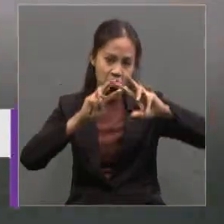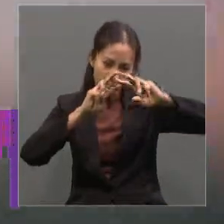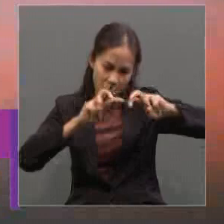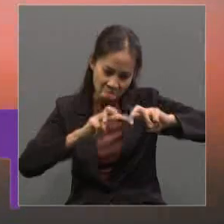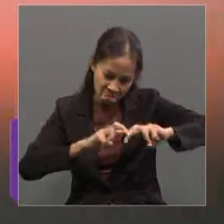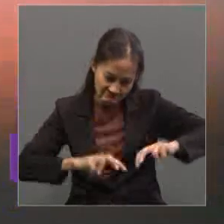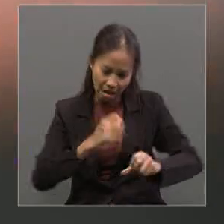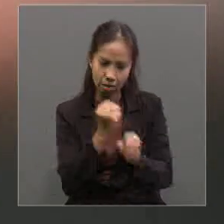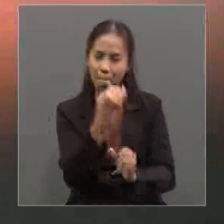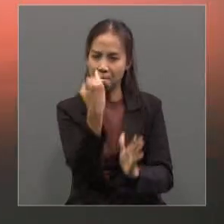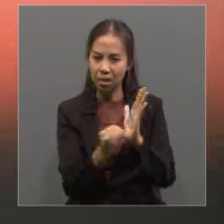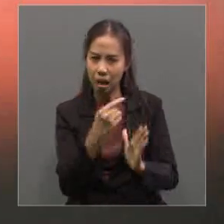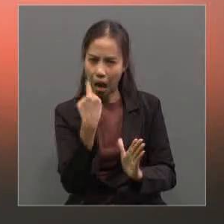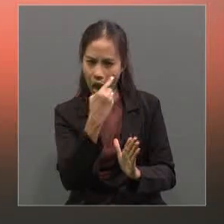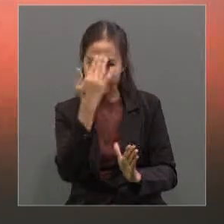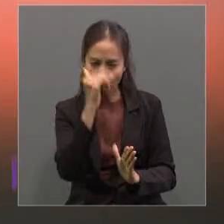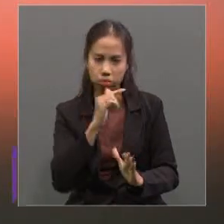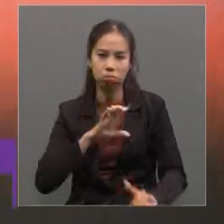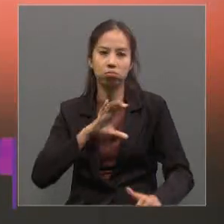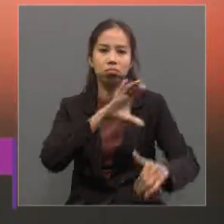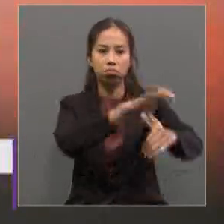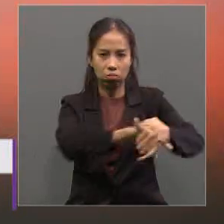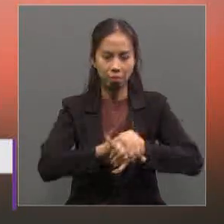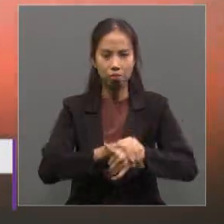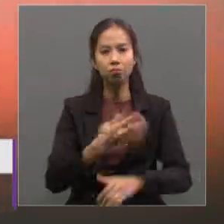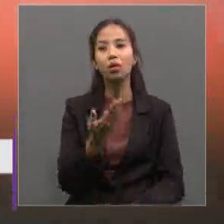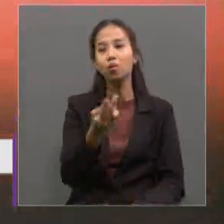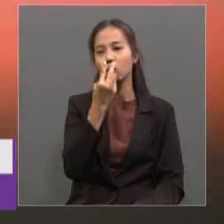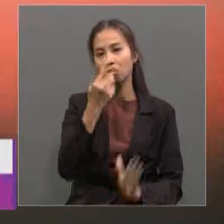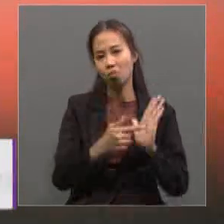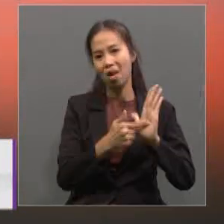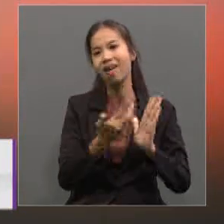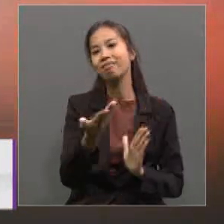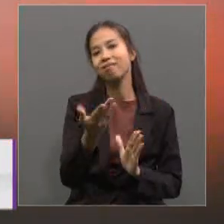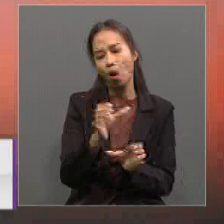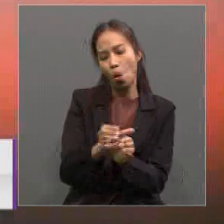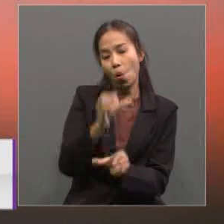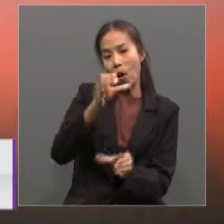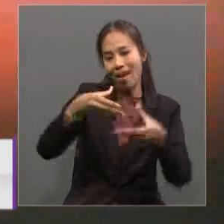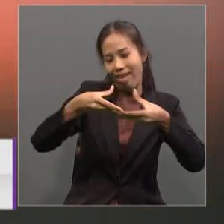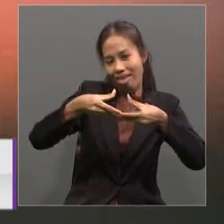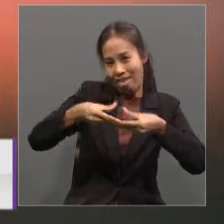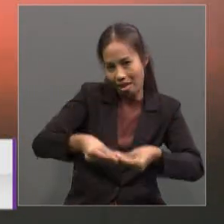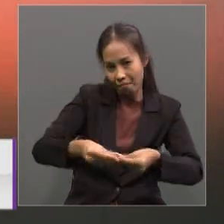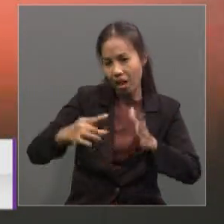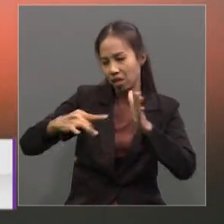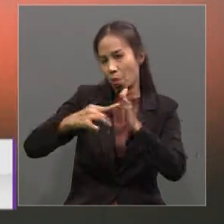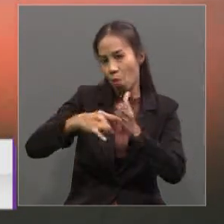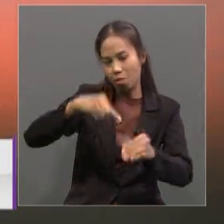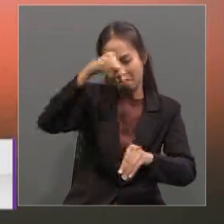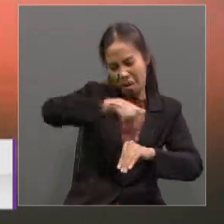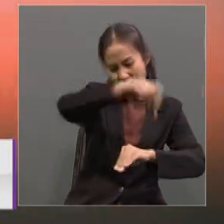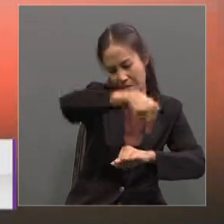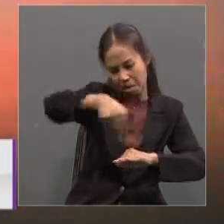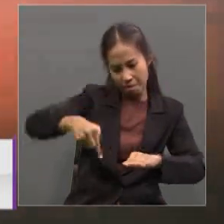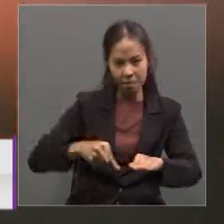ผู้กระทำความผิดเพื่อนำมาดำเนินคดีตามกฎหมายโดยเร็วเนี่ยลักษณะจะเป็นอย่างนี้นะเอาขวดพลาสติกมาบีบให้แบนแล้วเอาตะปูปักเข้าไปหลายๆตั